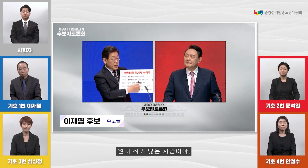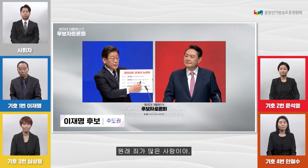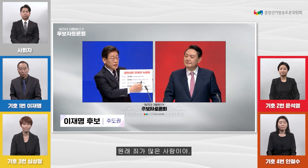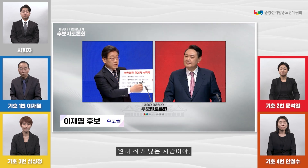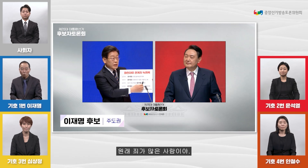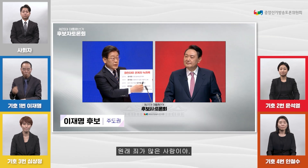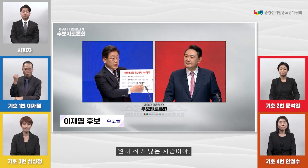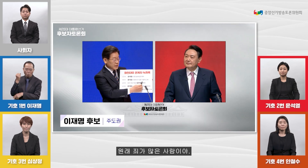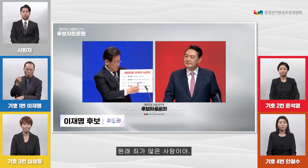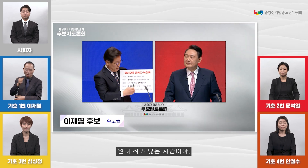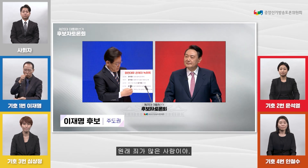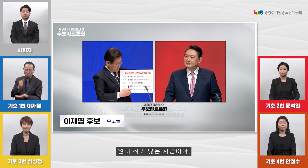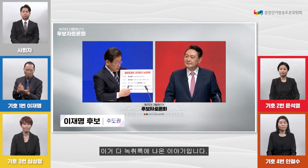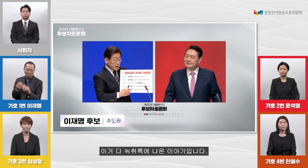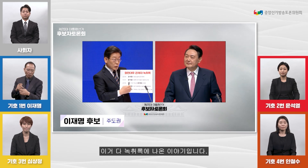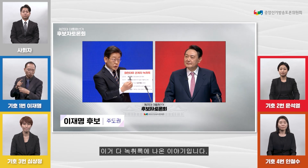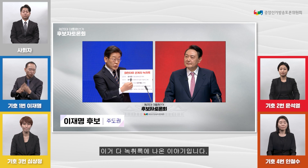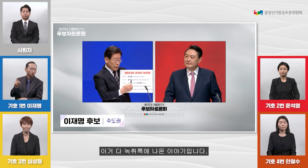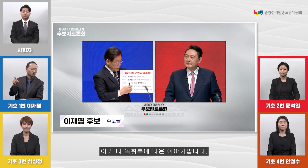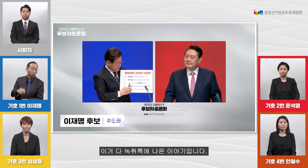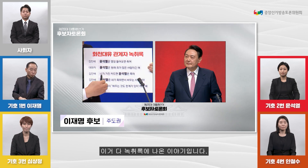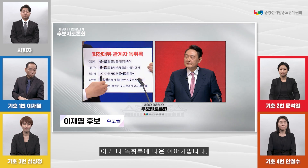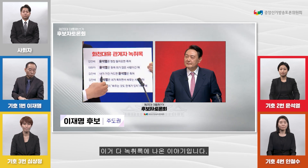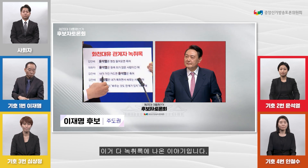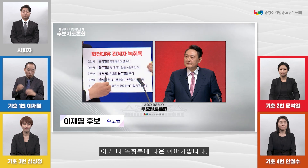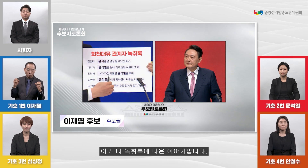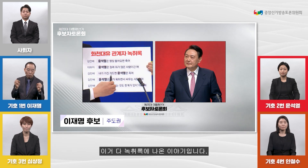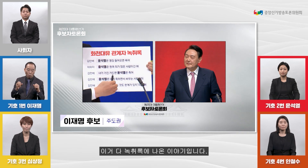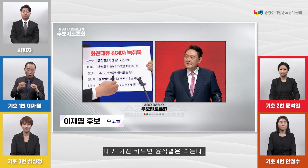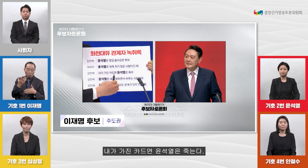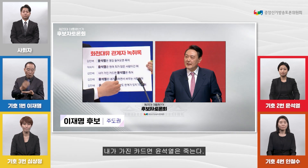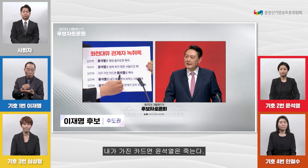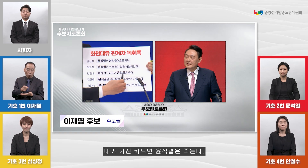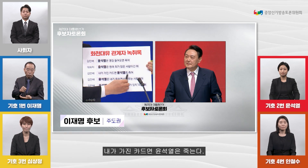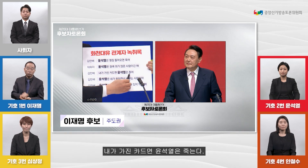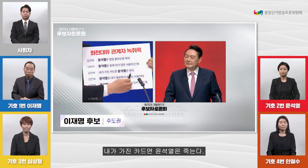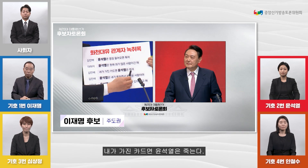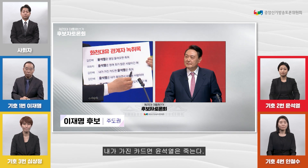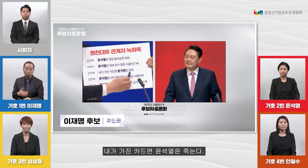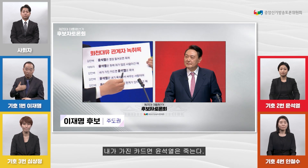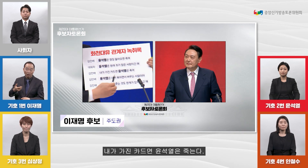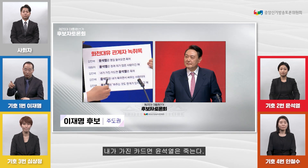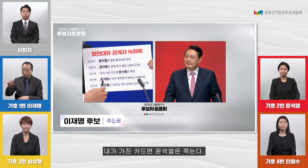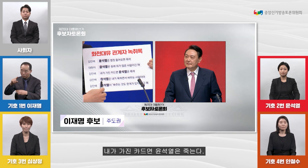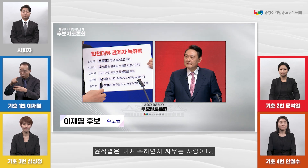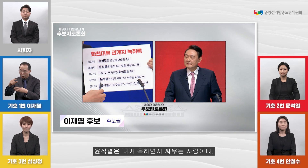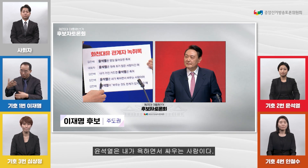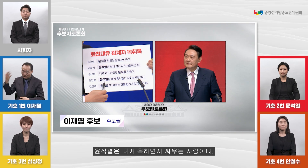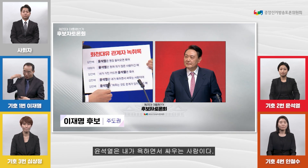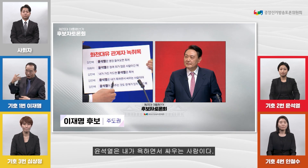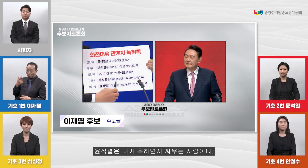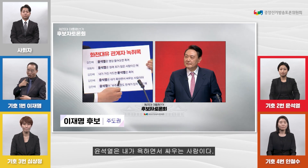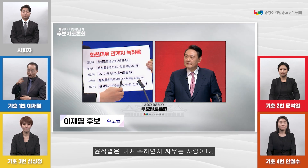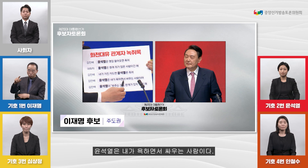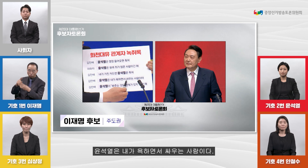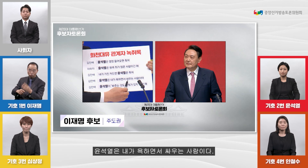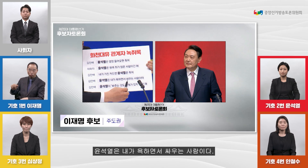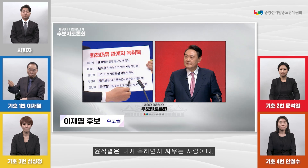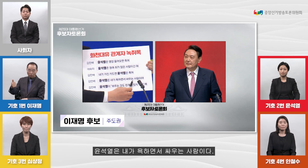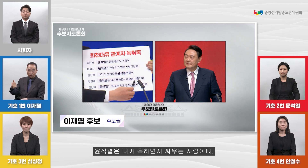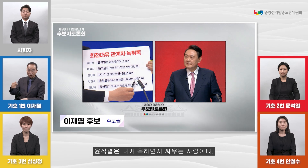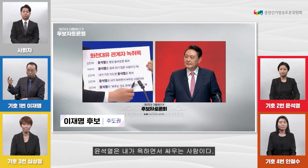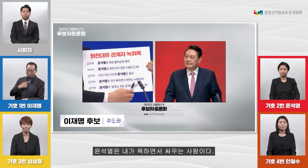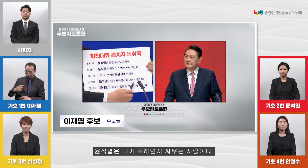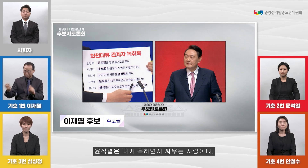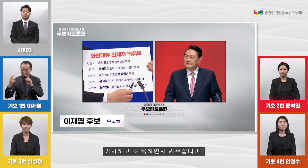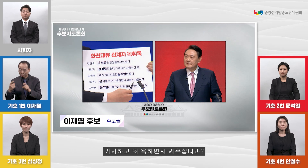원래 죄가 많은 사람이야. 이거 다 녹취록에 나온 얘기입니다. 내가 가진 카드면 윤석열은 죽는다. 윤석열은 내가 욕하면서